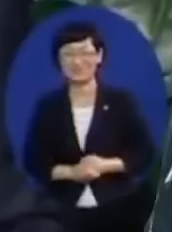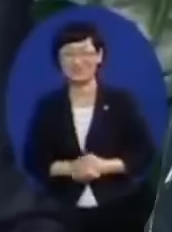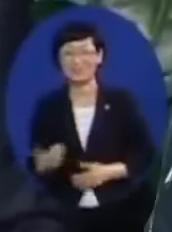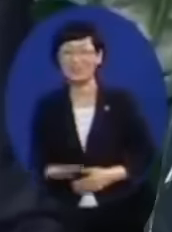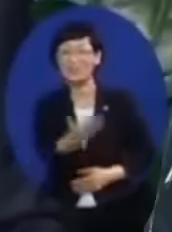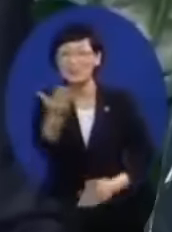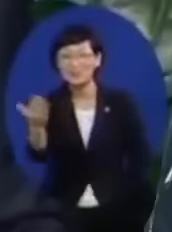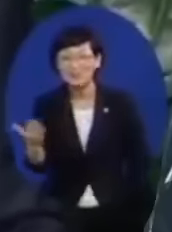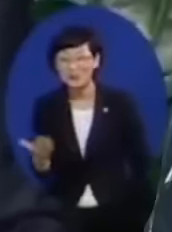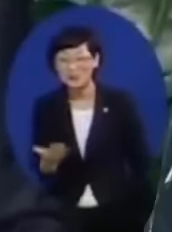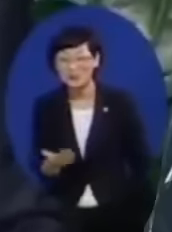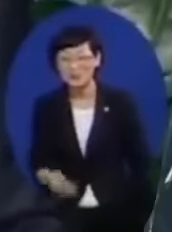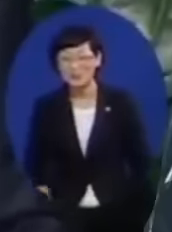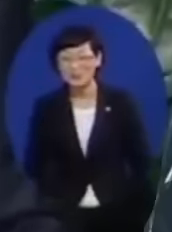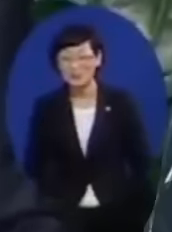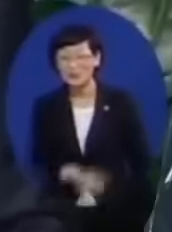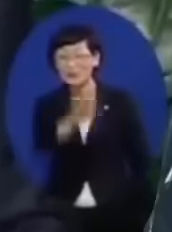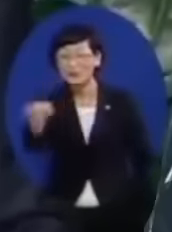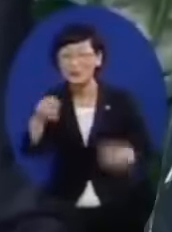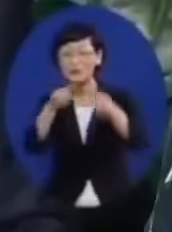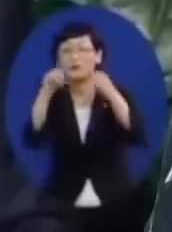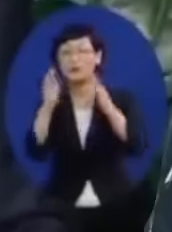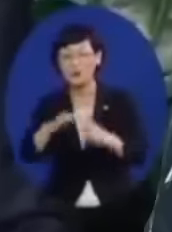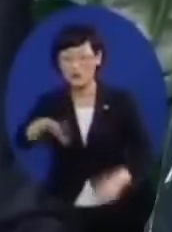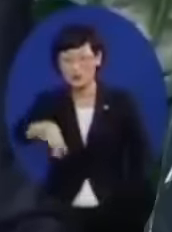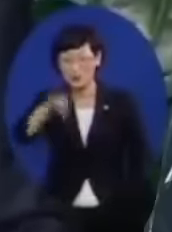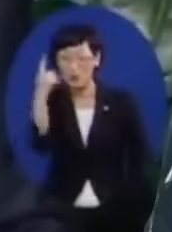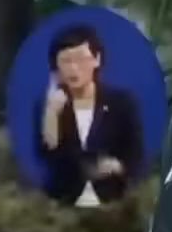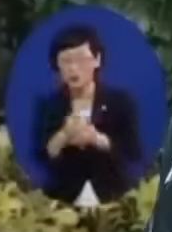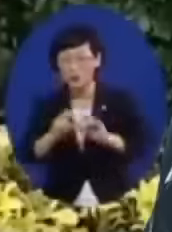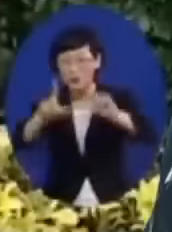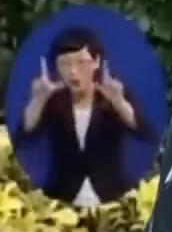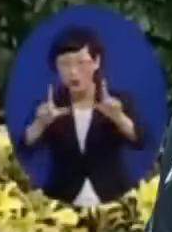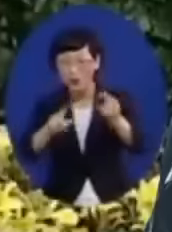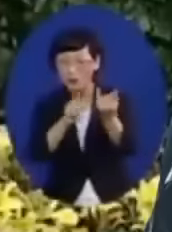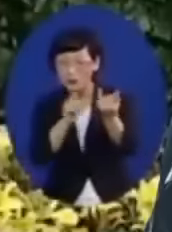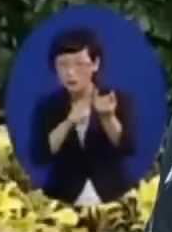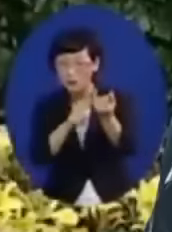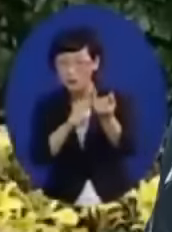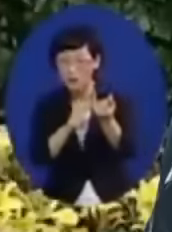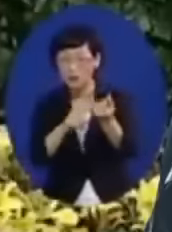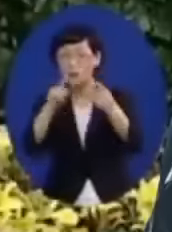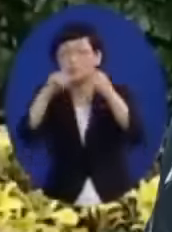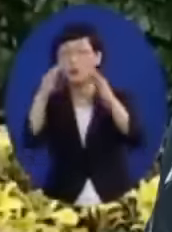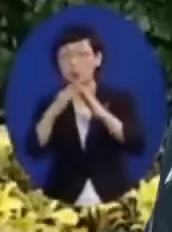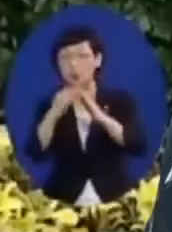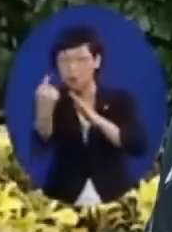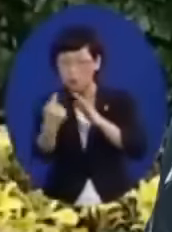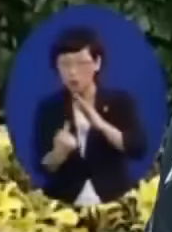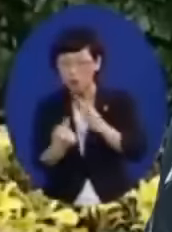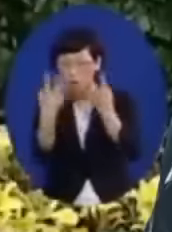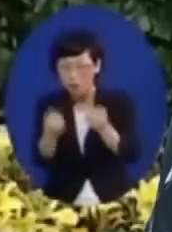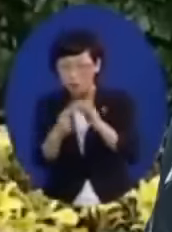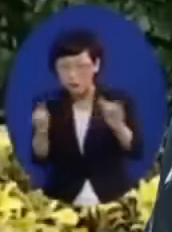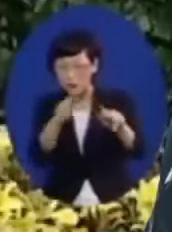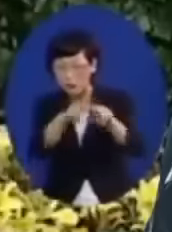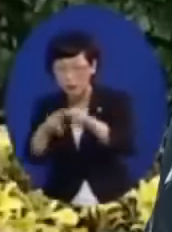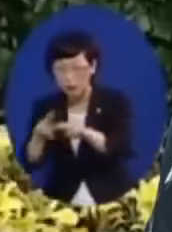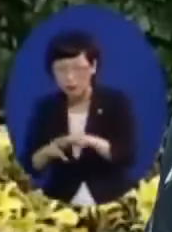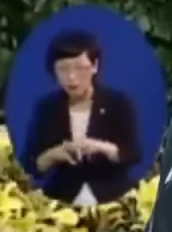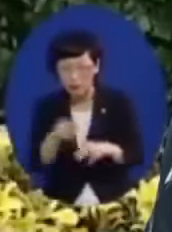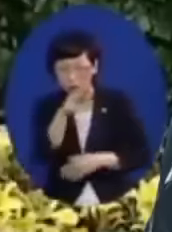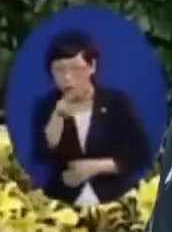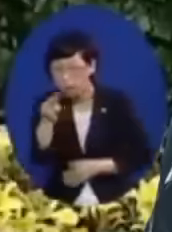여러분 우리 교회 처음 온 날 김경혜 성도님은 교회 안의 수많은 사람들과 열심히